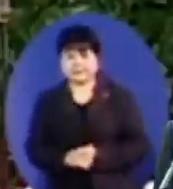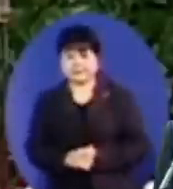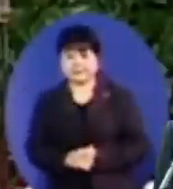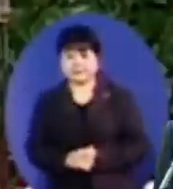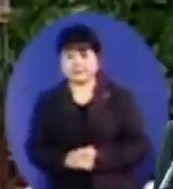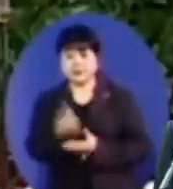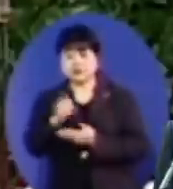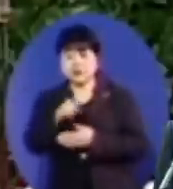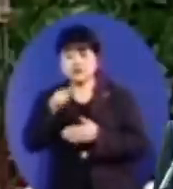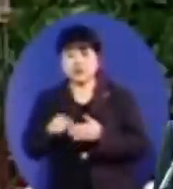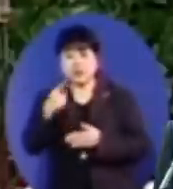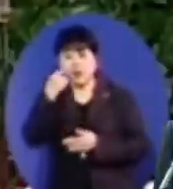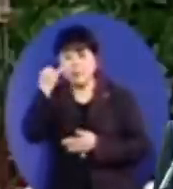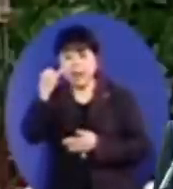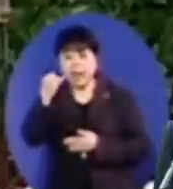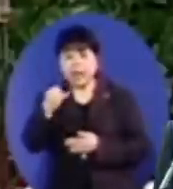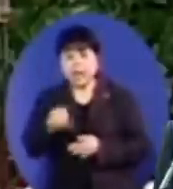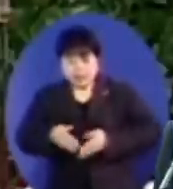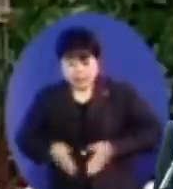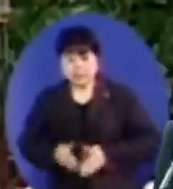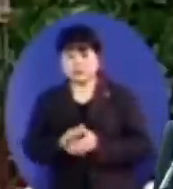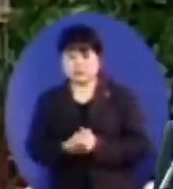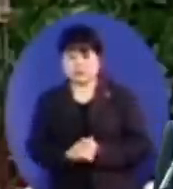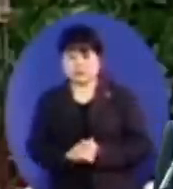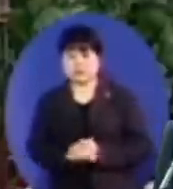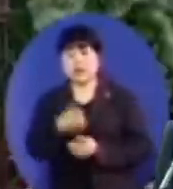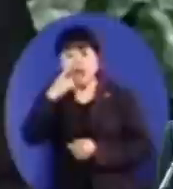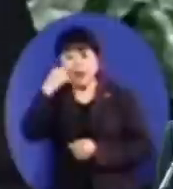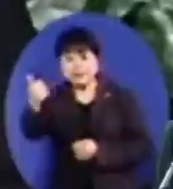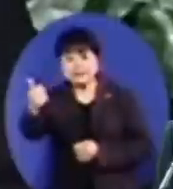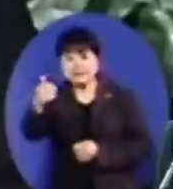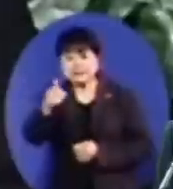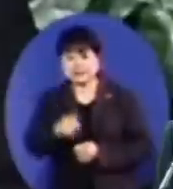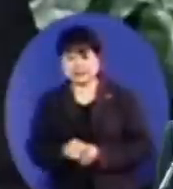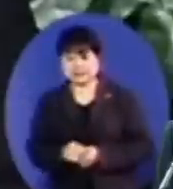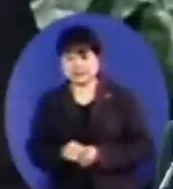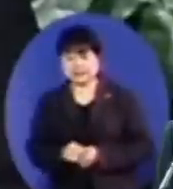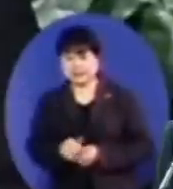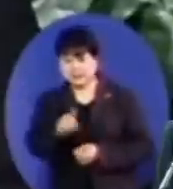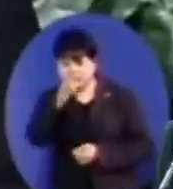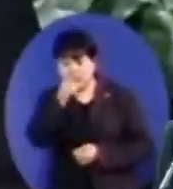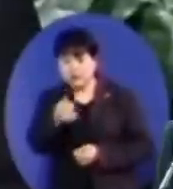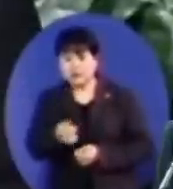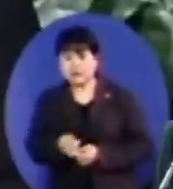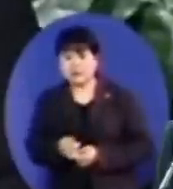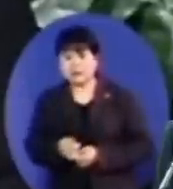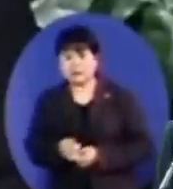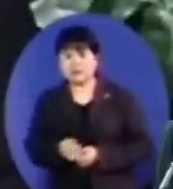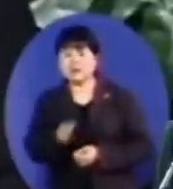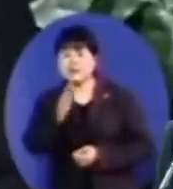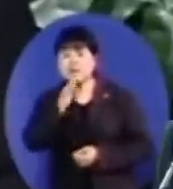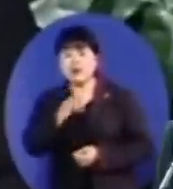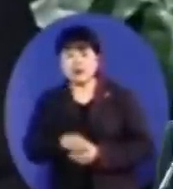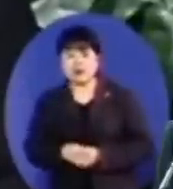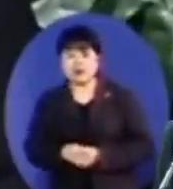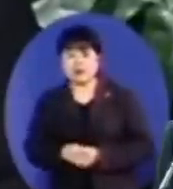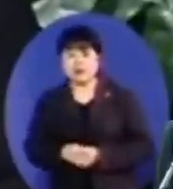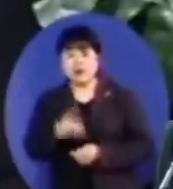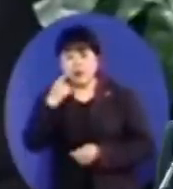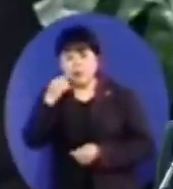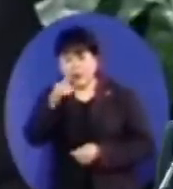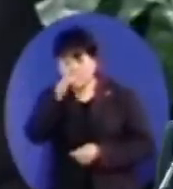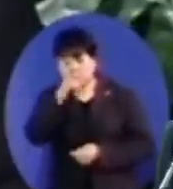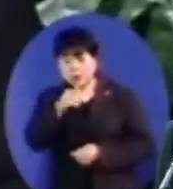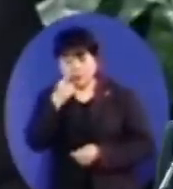죄 중에서 어머니가 나를 낳았습니다. 아버지 있어 부정모혈로 태어난 사람은 다 죄의 유전을